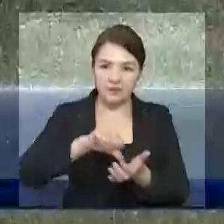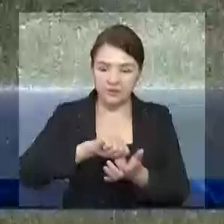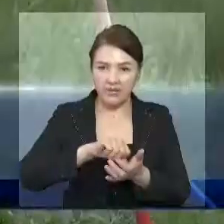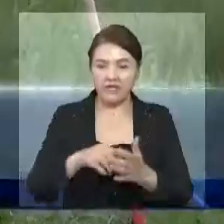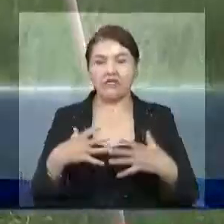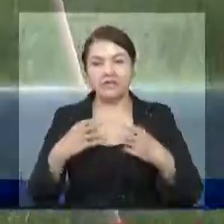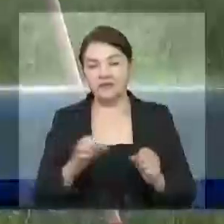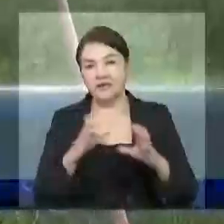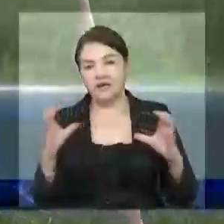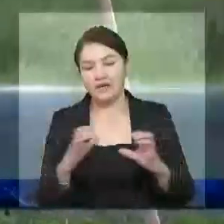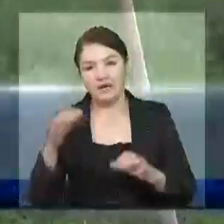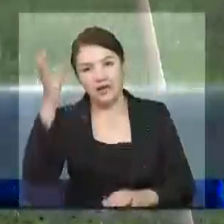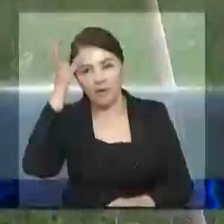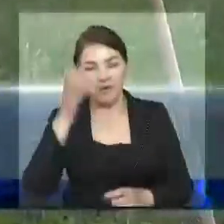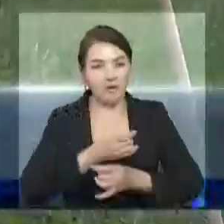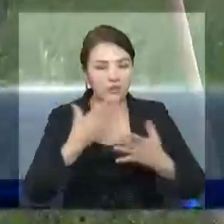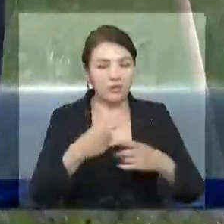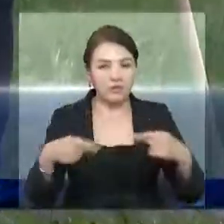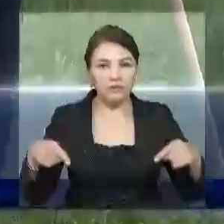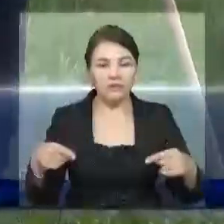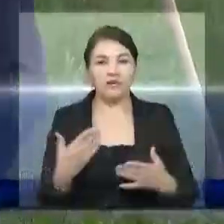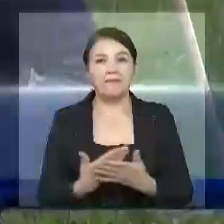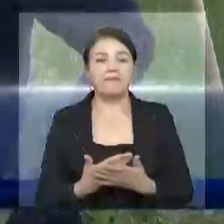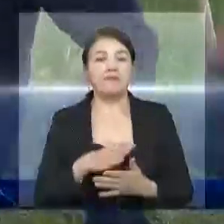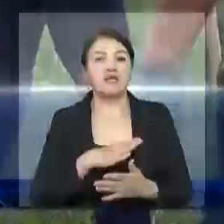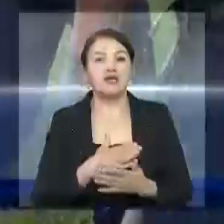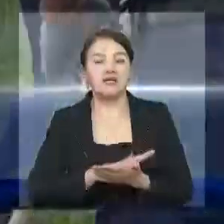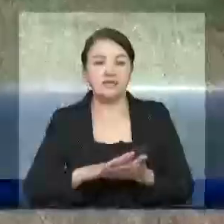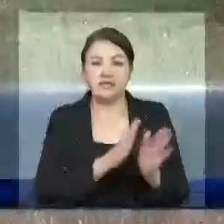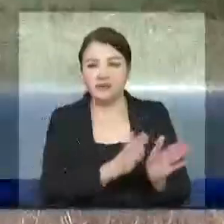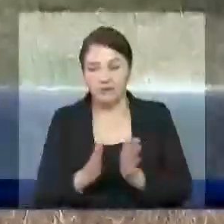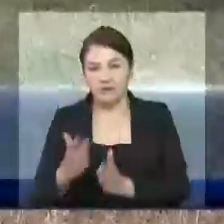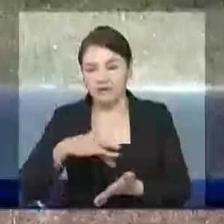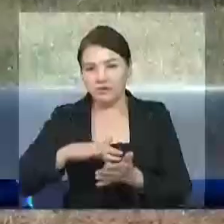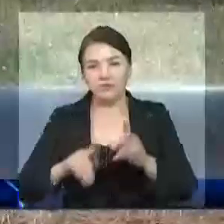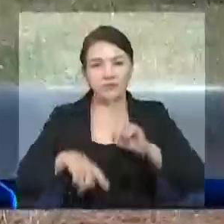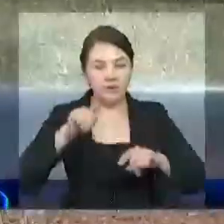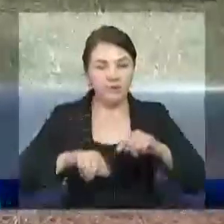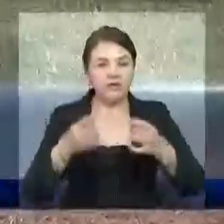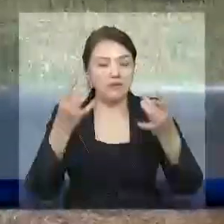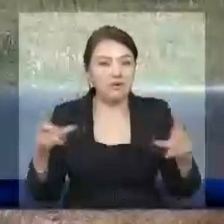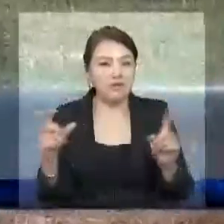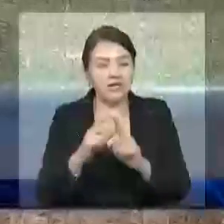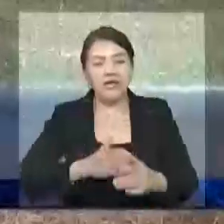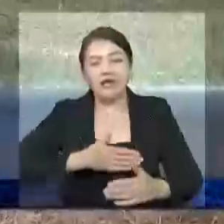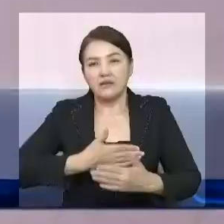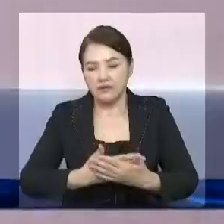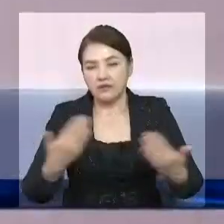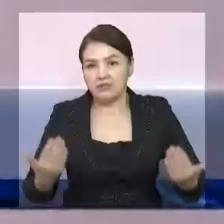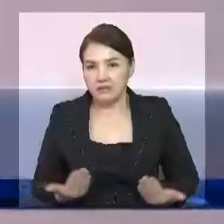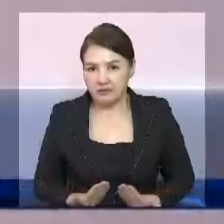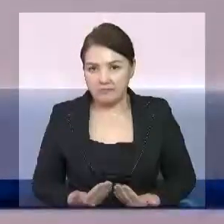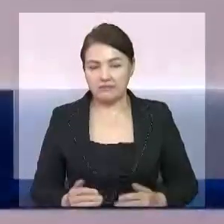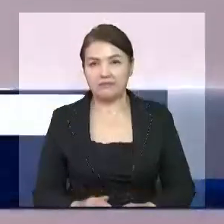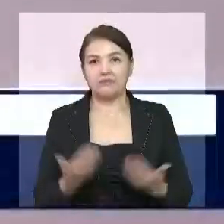сфер здравоохранения, образования, культуры и других отраслей, для которых чистота и порядок в родном городе не просто слова, а активная жизненная позиция.